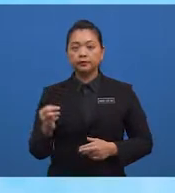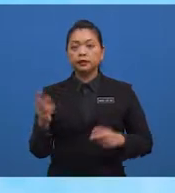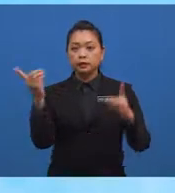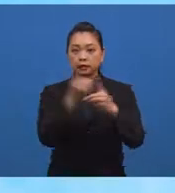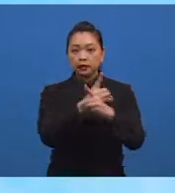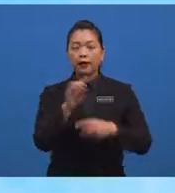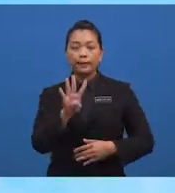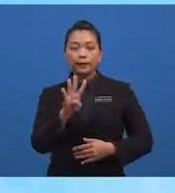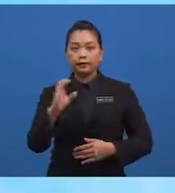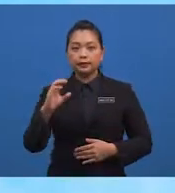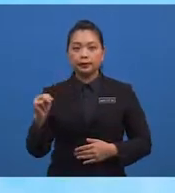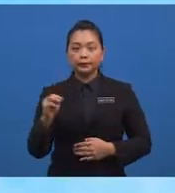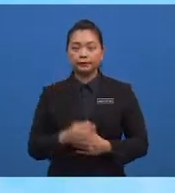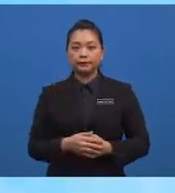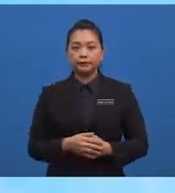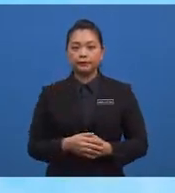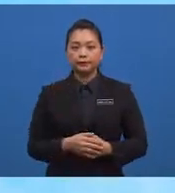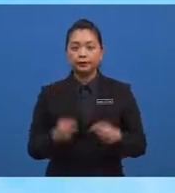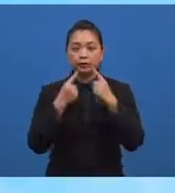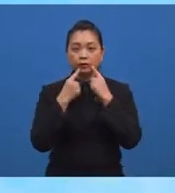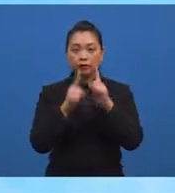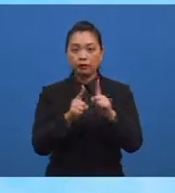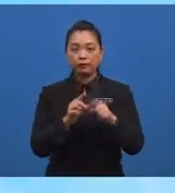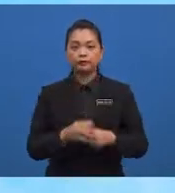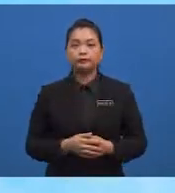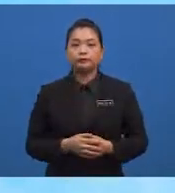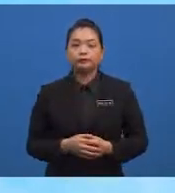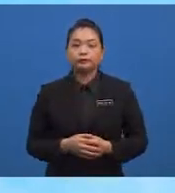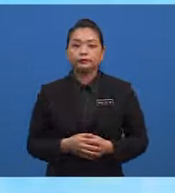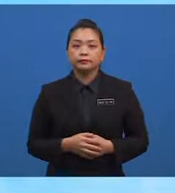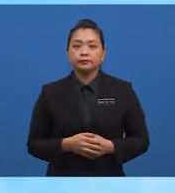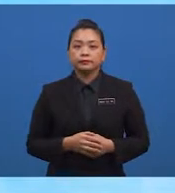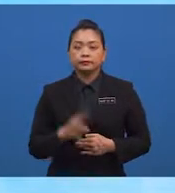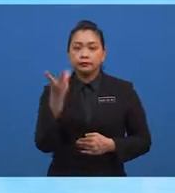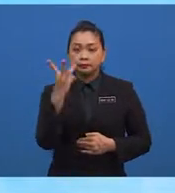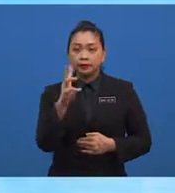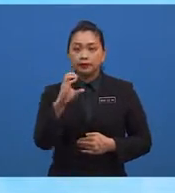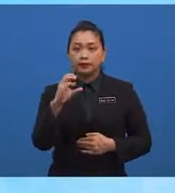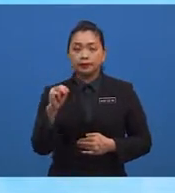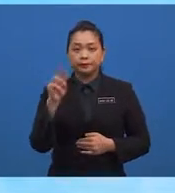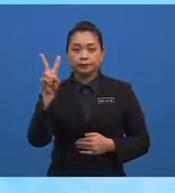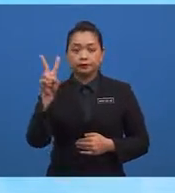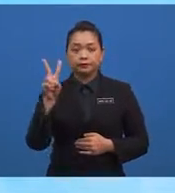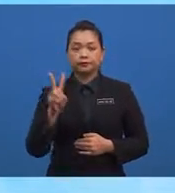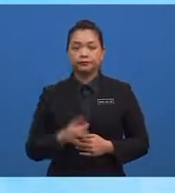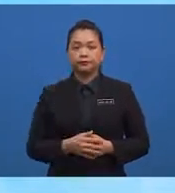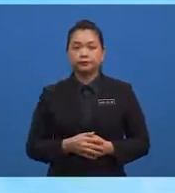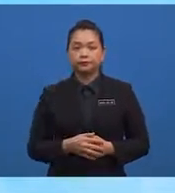darab 4 cm. Jawapannya ialah 16 cm